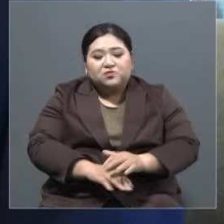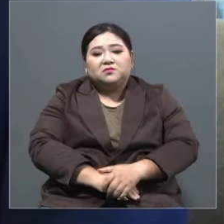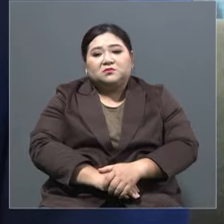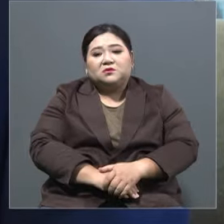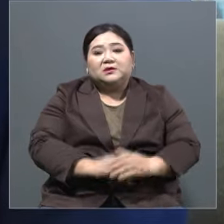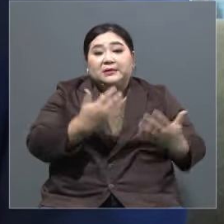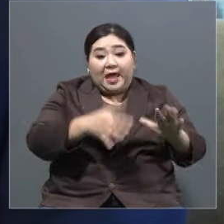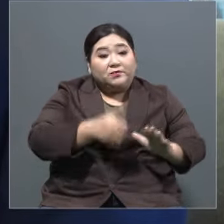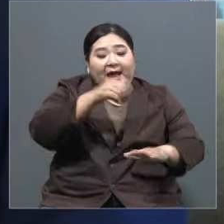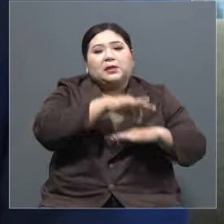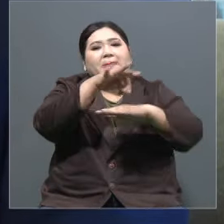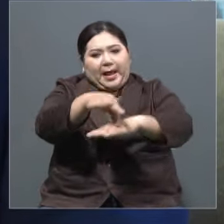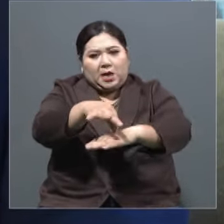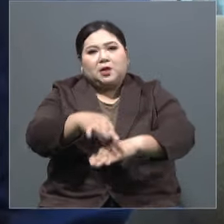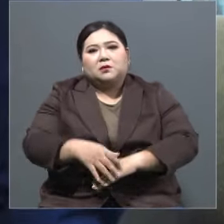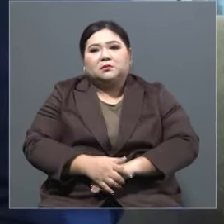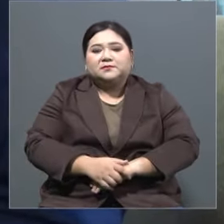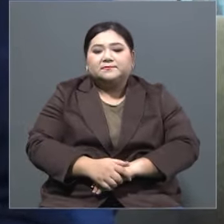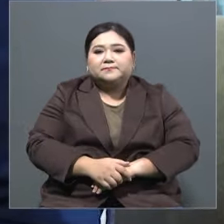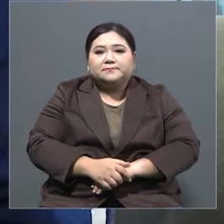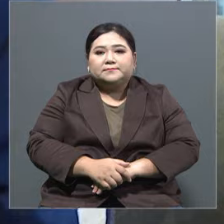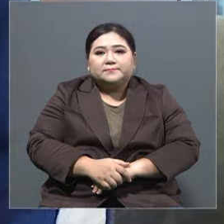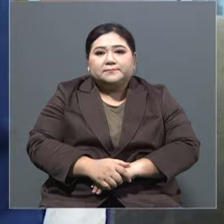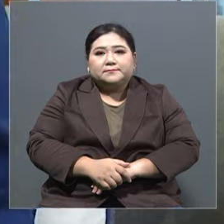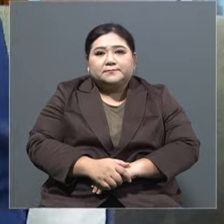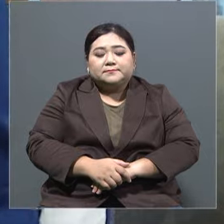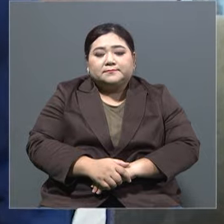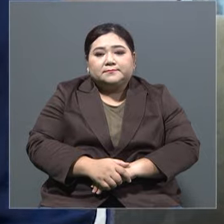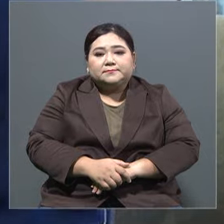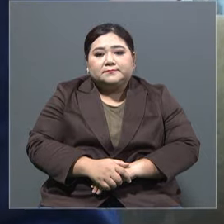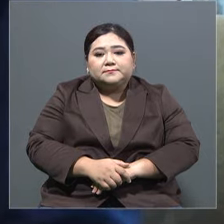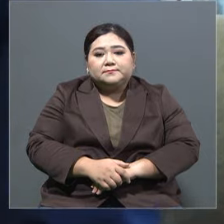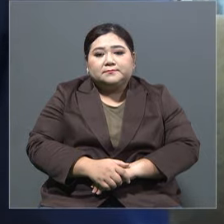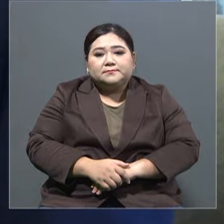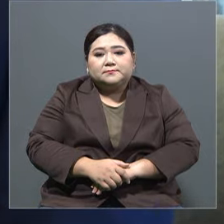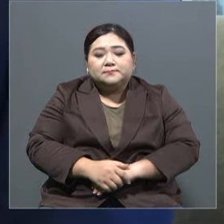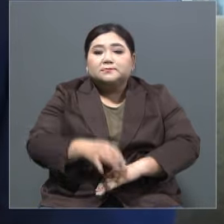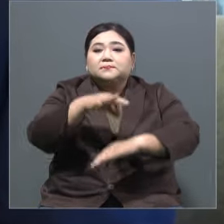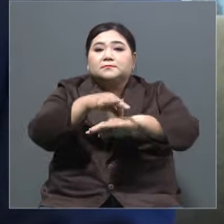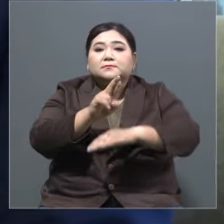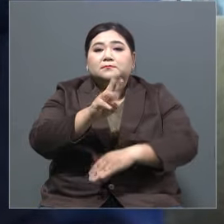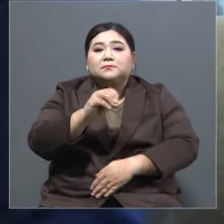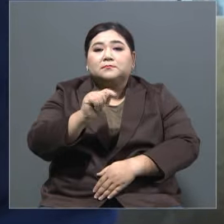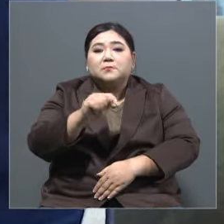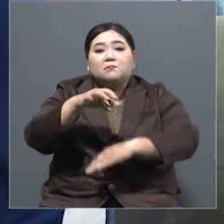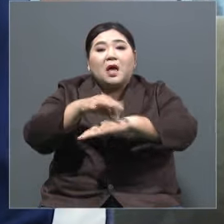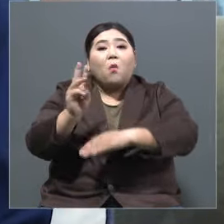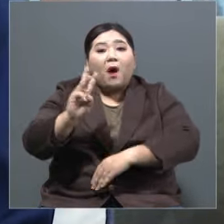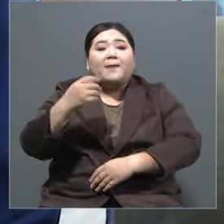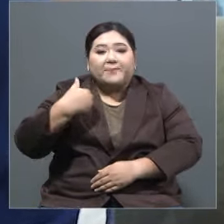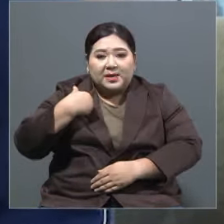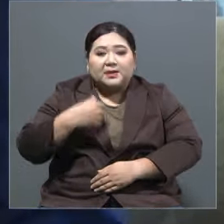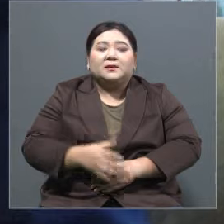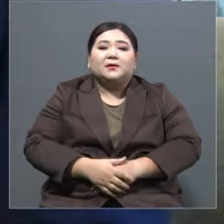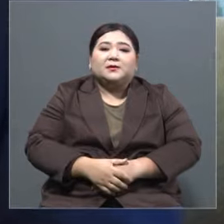องที่สำคัญนะครับ ส่วนในเรื่องของตำแหน่งรัฐมนตรีที่ว่างลงในสัดส่วนของพรรครวมไทยสร้างช